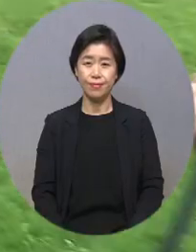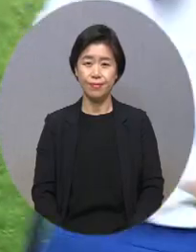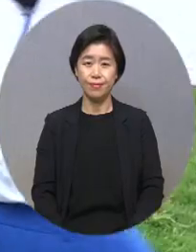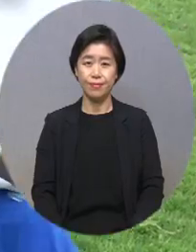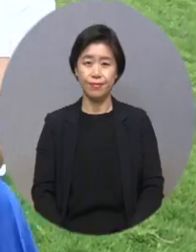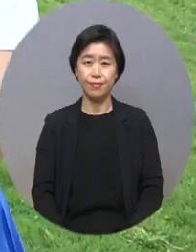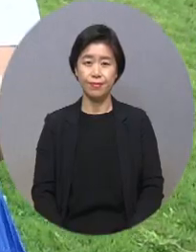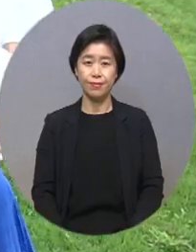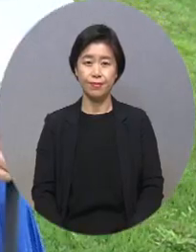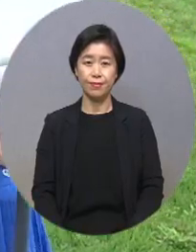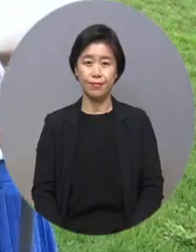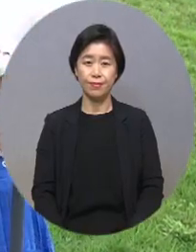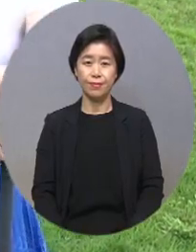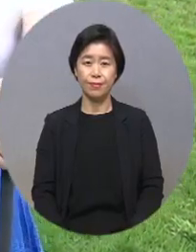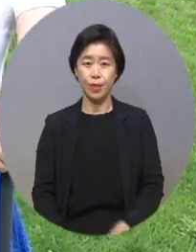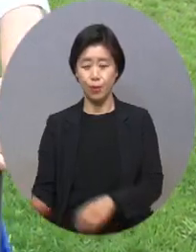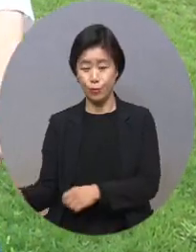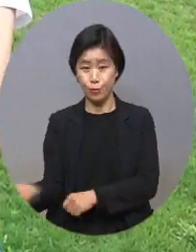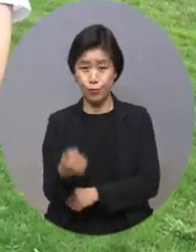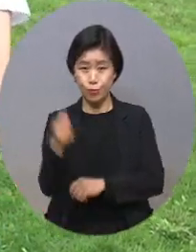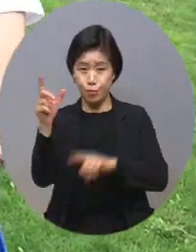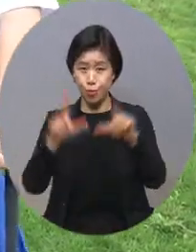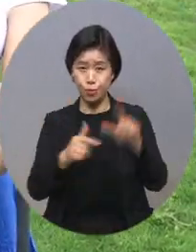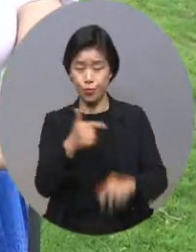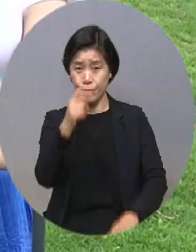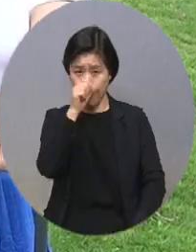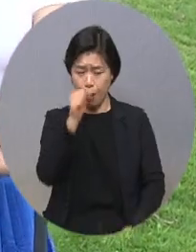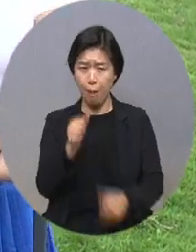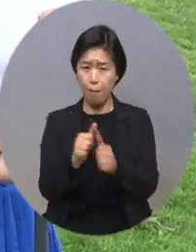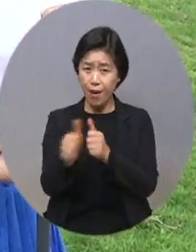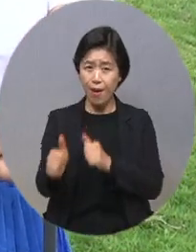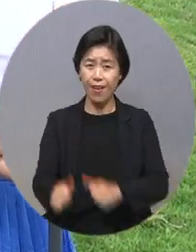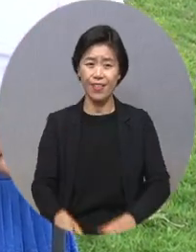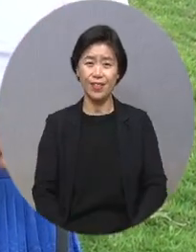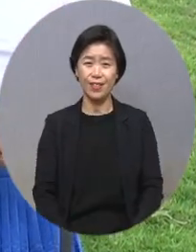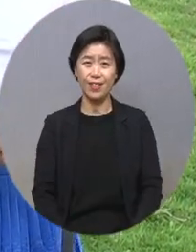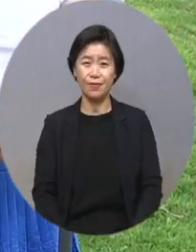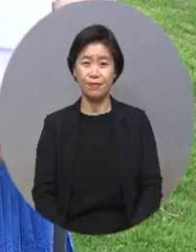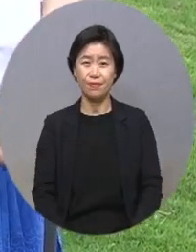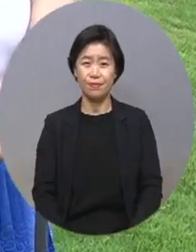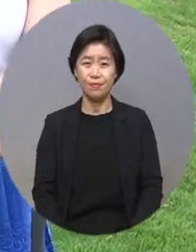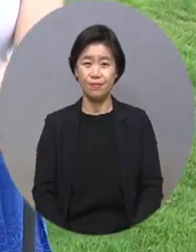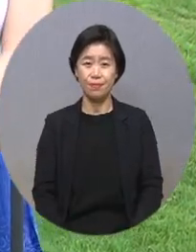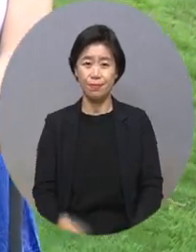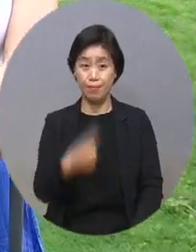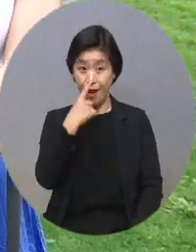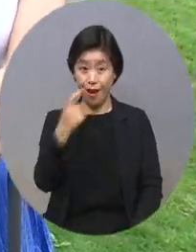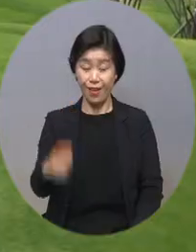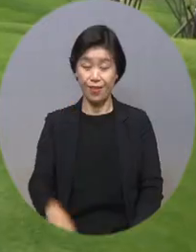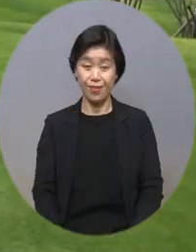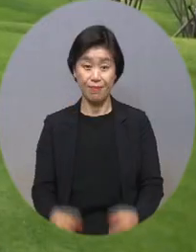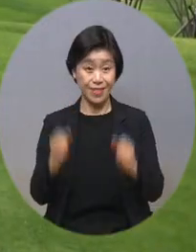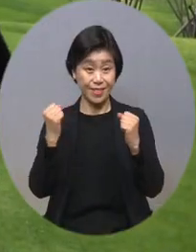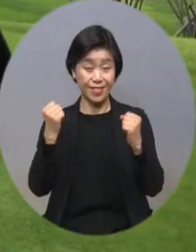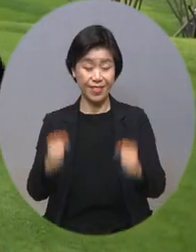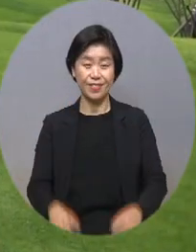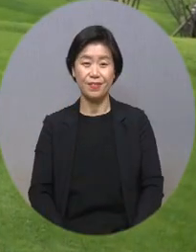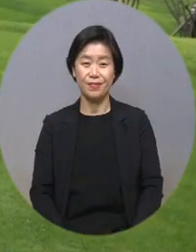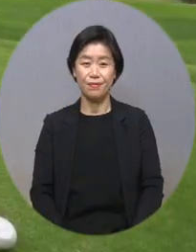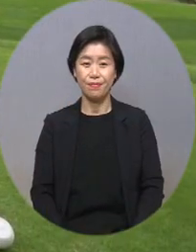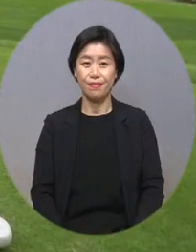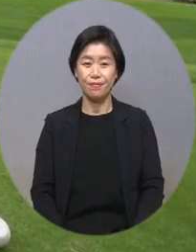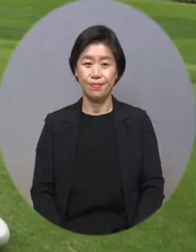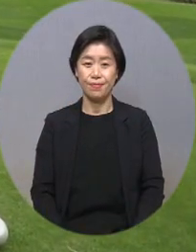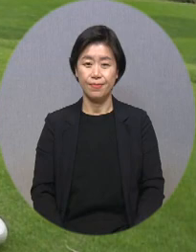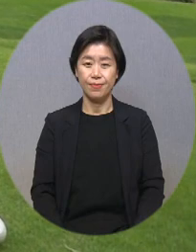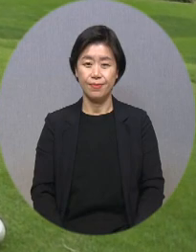와우. 아우 스윙 너무 좋다. 잘 생겼다. 와 이래. 자 영훈이 화이팅! 화이팅! 화이팅! 소리